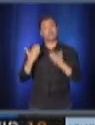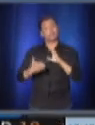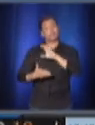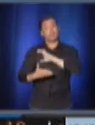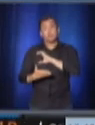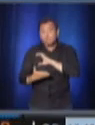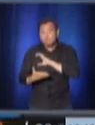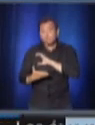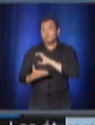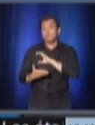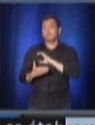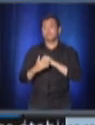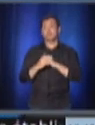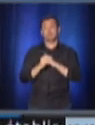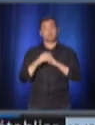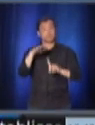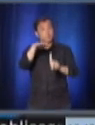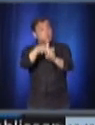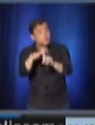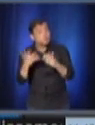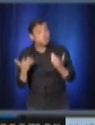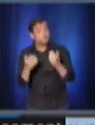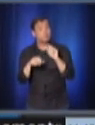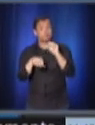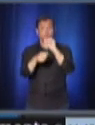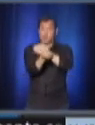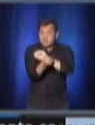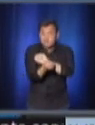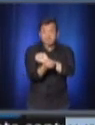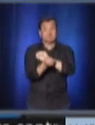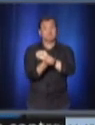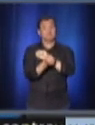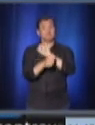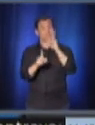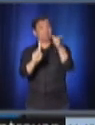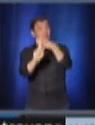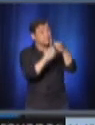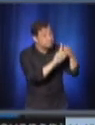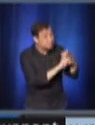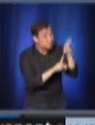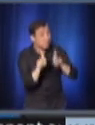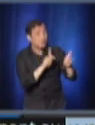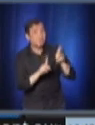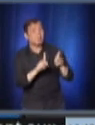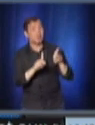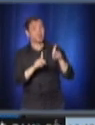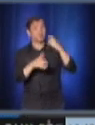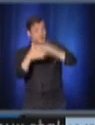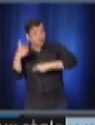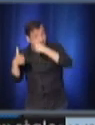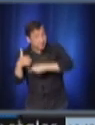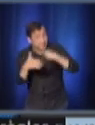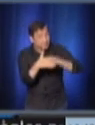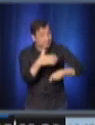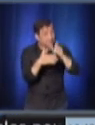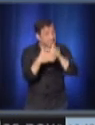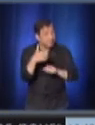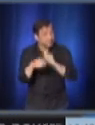la police qui arrête certaines personnes et émette des